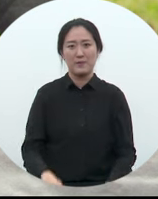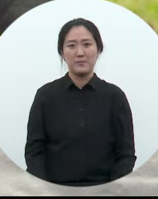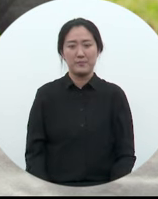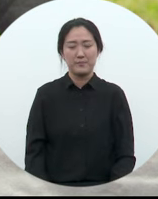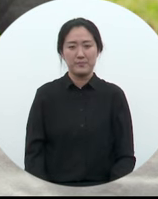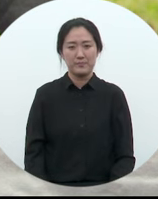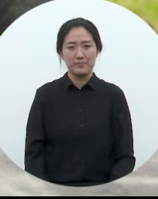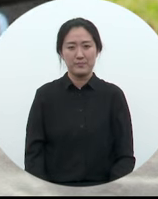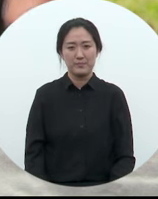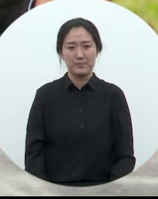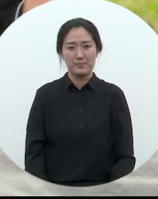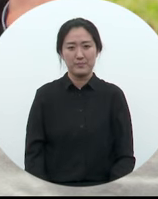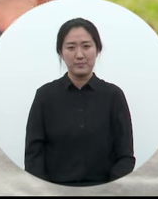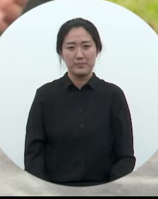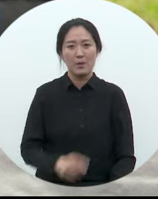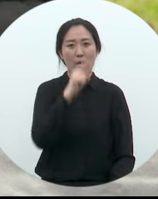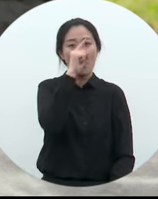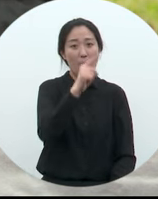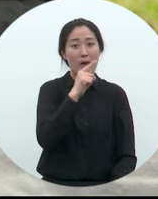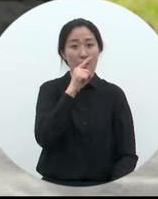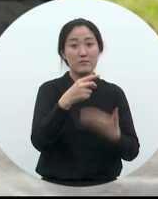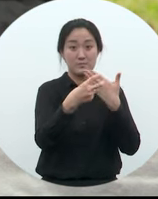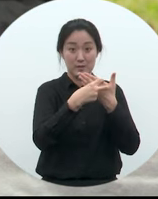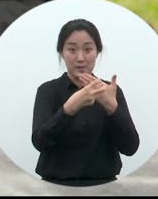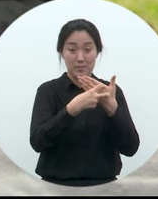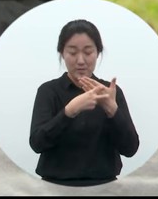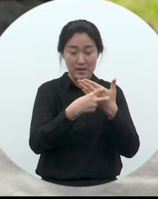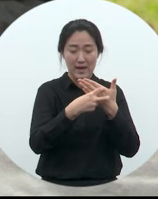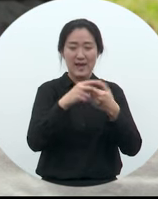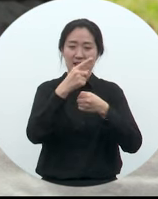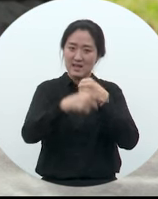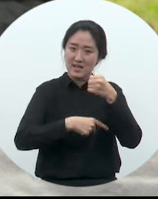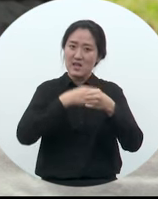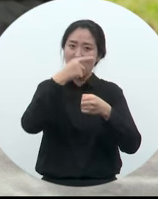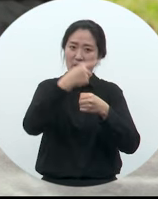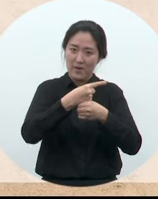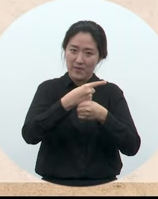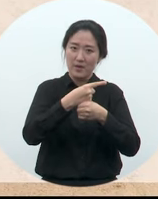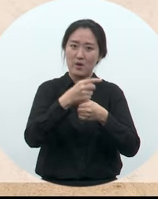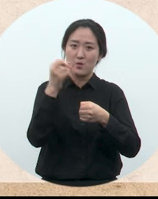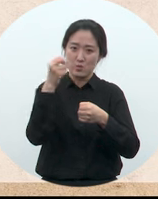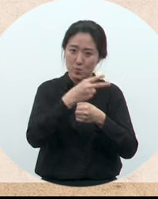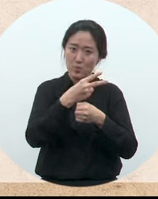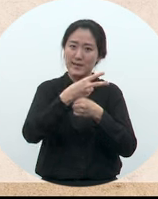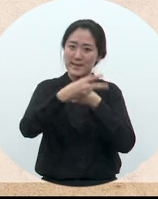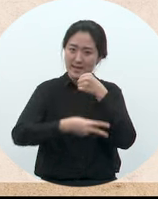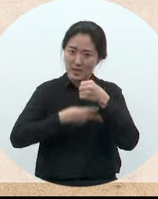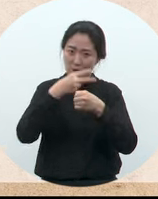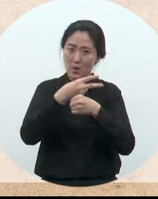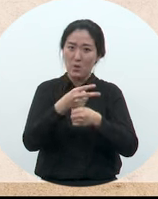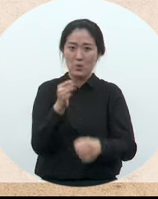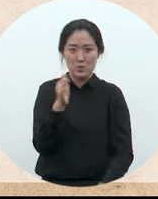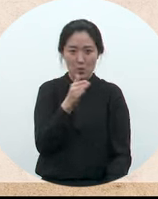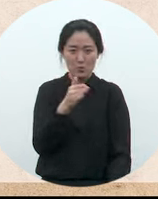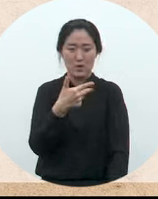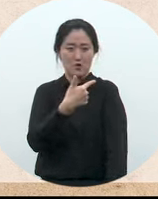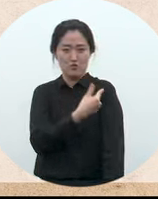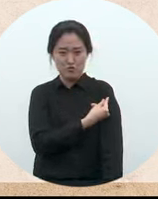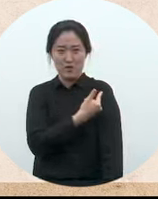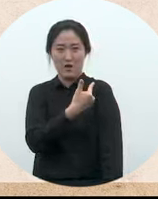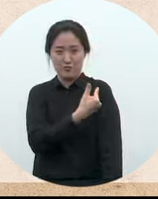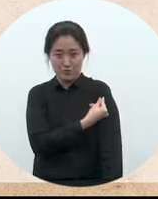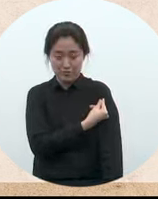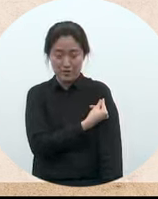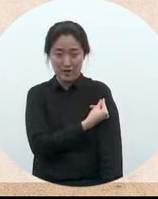볼 수가 있습니다. 양방에서는 이 성장 호르몬 주사를 요법을 1년에 걸쳐서 아니면 또 2년에